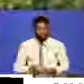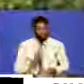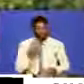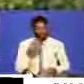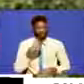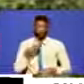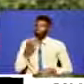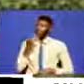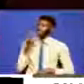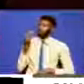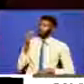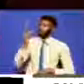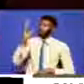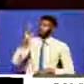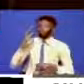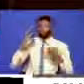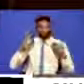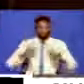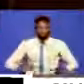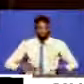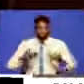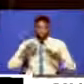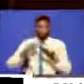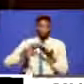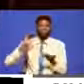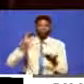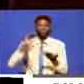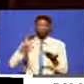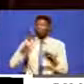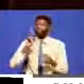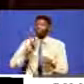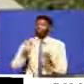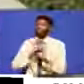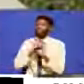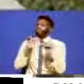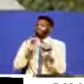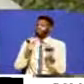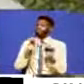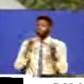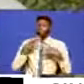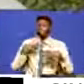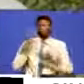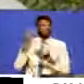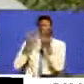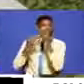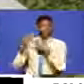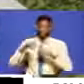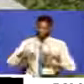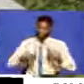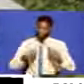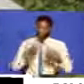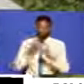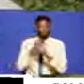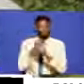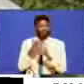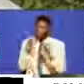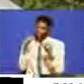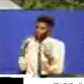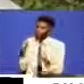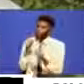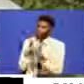vile nilivyo. Sina cha zaidi ninachotumia. Wasanii wa kitambo tulikuwa tunajituma. Tena tulikuwa tunajituma